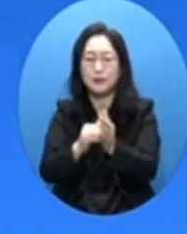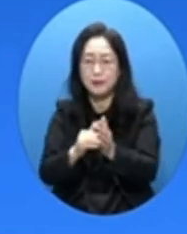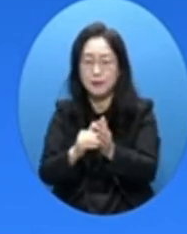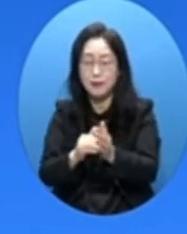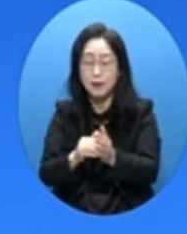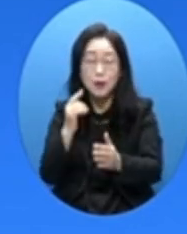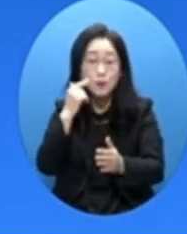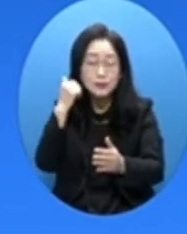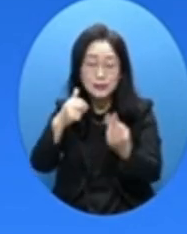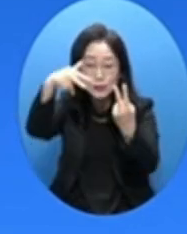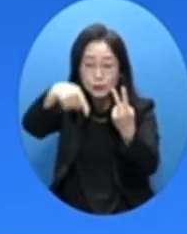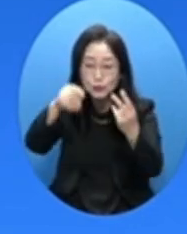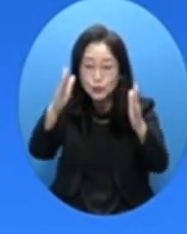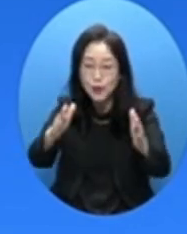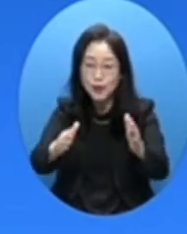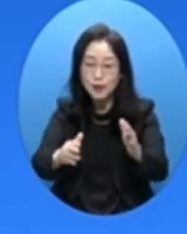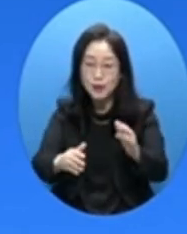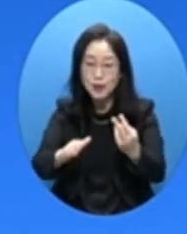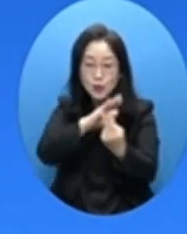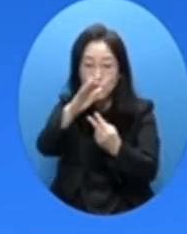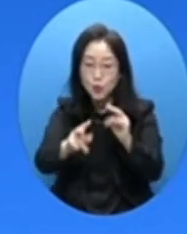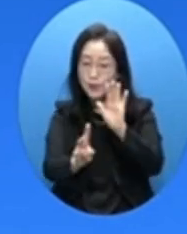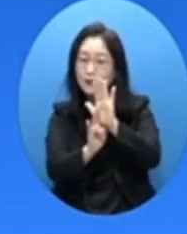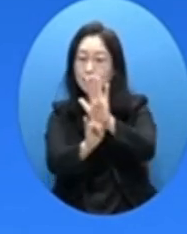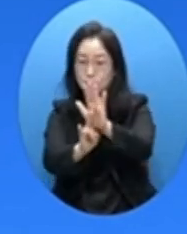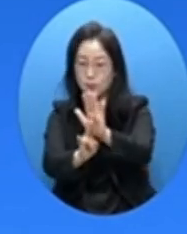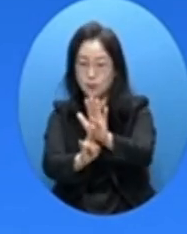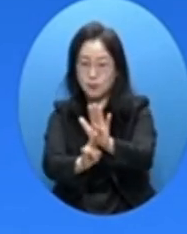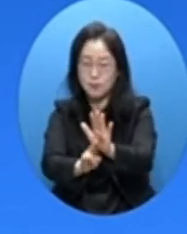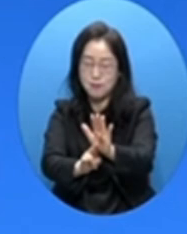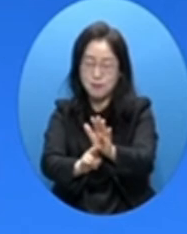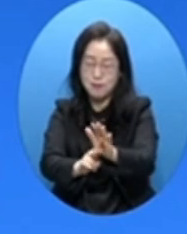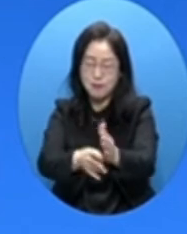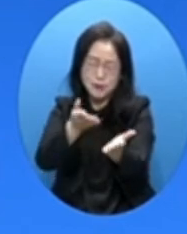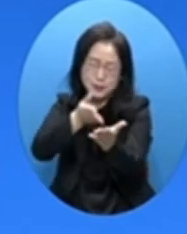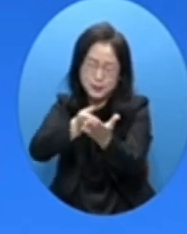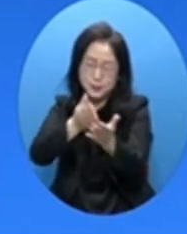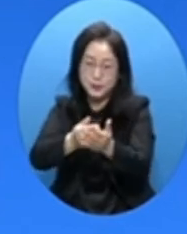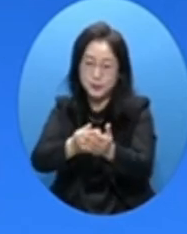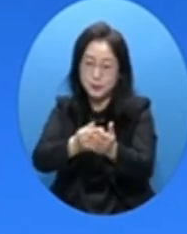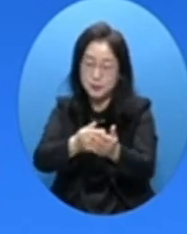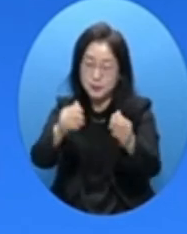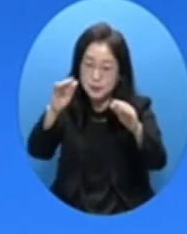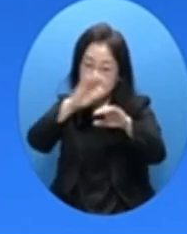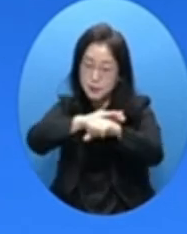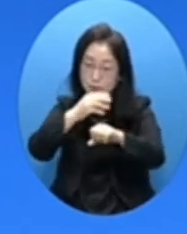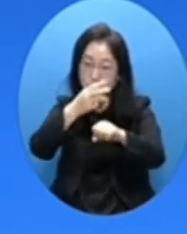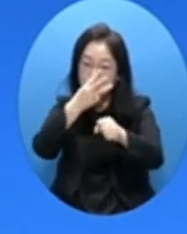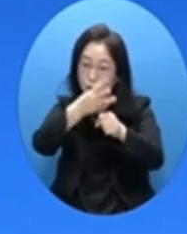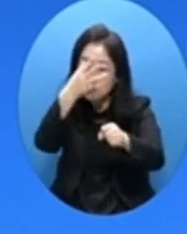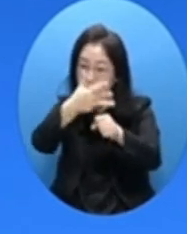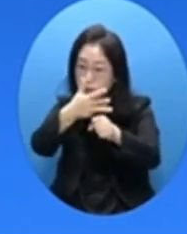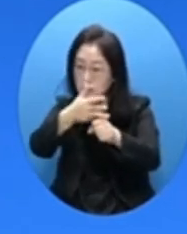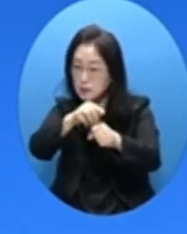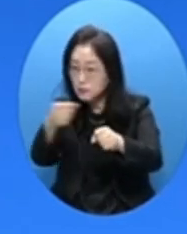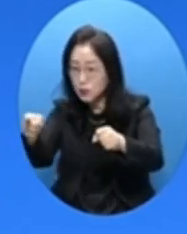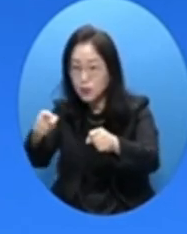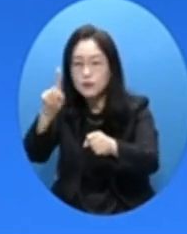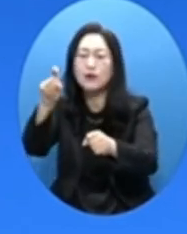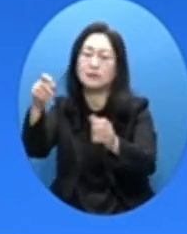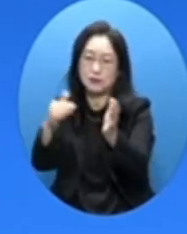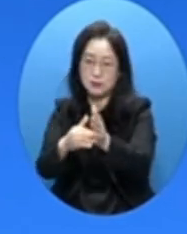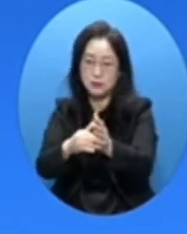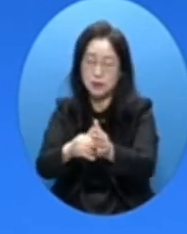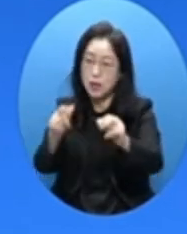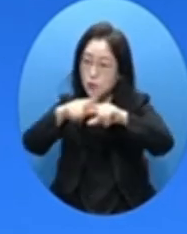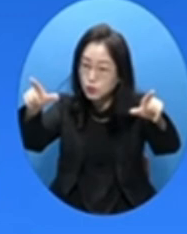동안 요한계시록 강의를 인도하시는데 8시에 시작한 예배가 밤 11시까지 계속됐습니다 보통